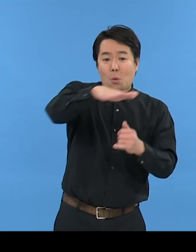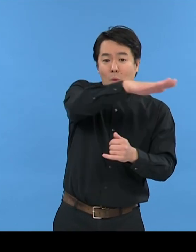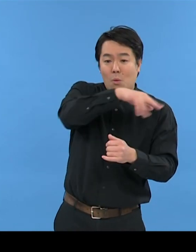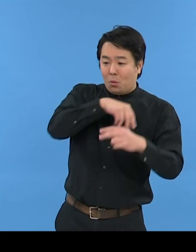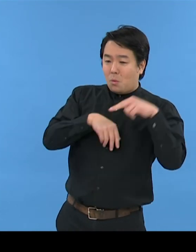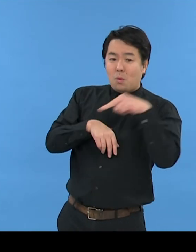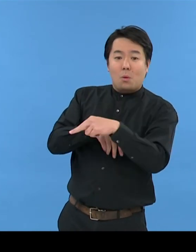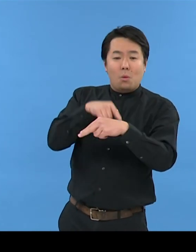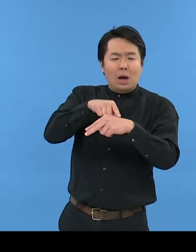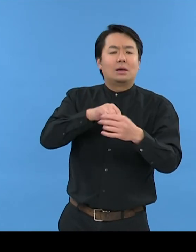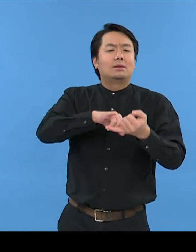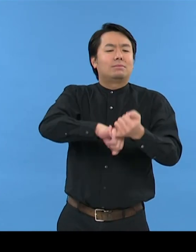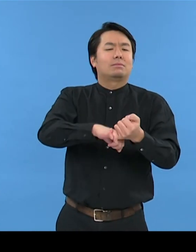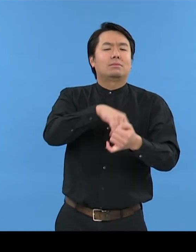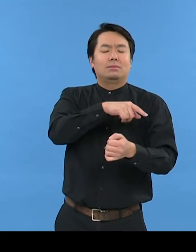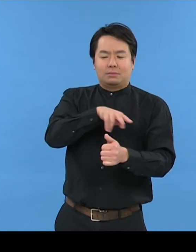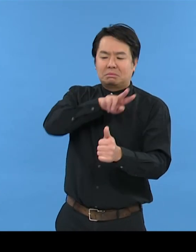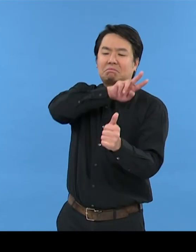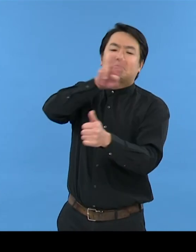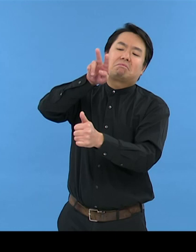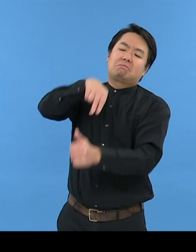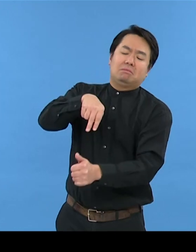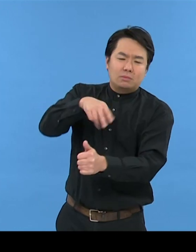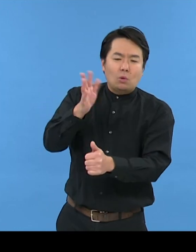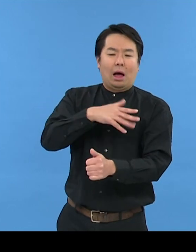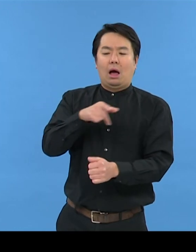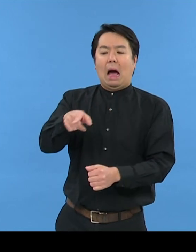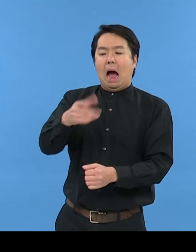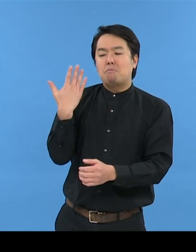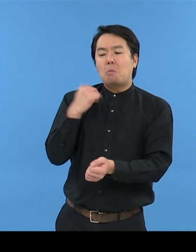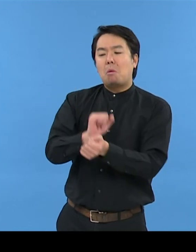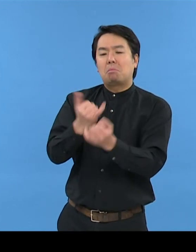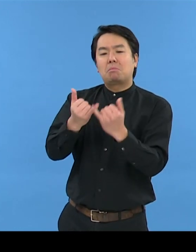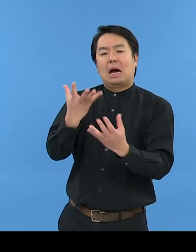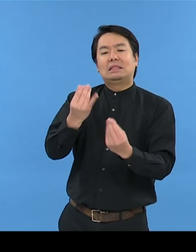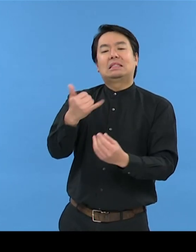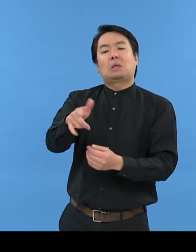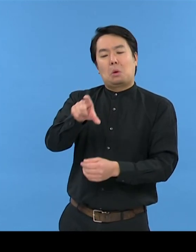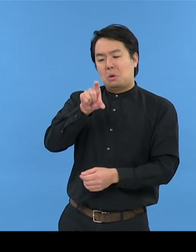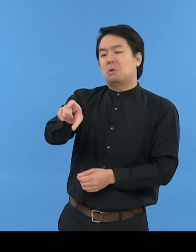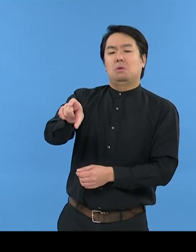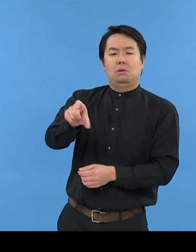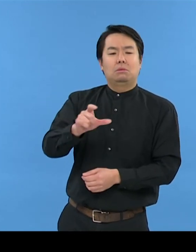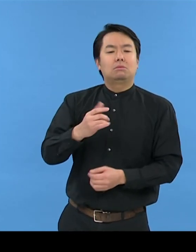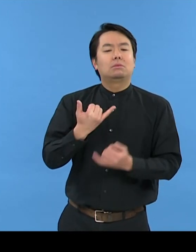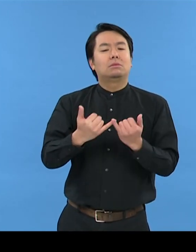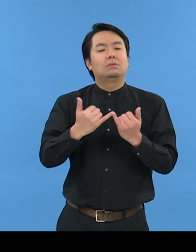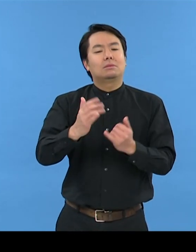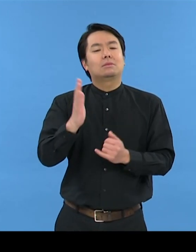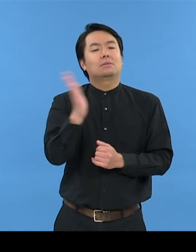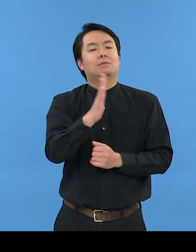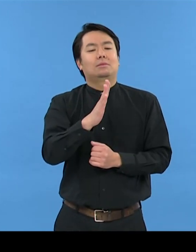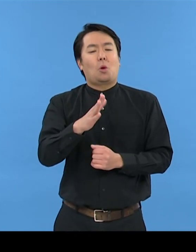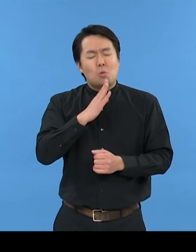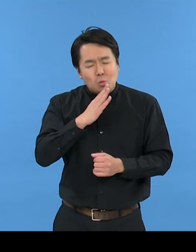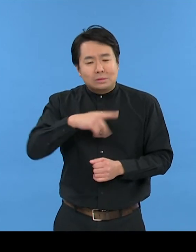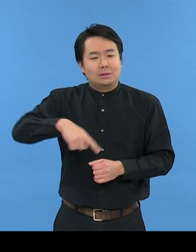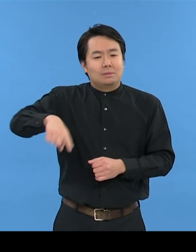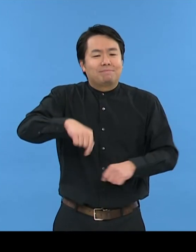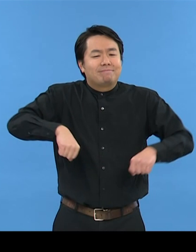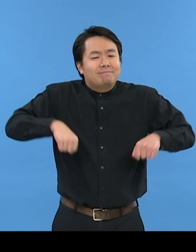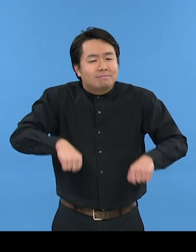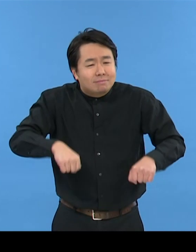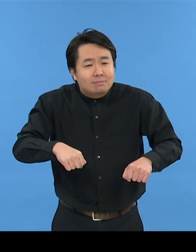人たちはその偏見とかラベリングはやめていただいて本人が本当に頑張ろうと思っているんだったら雇用していただければ